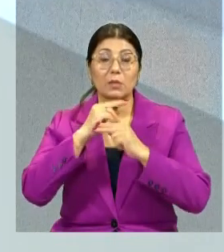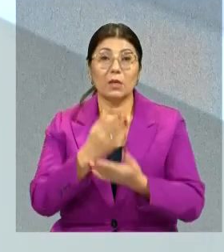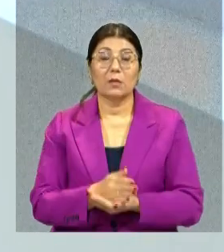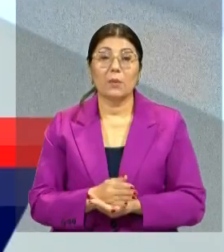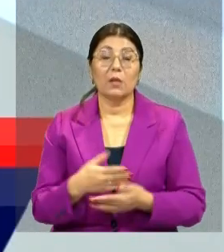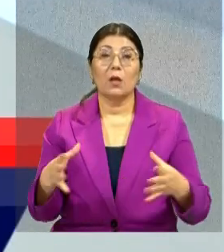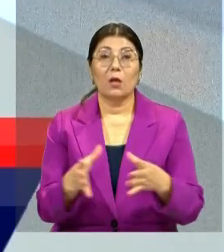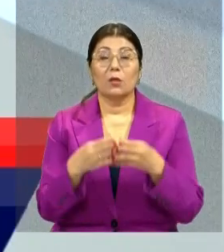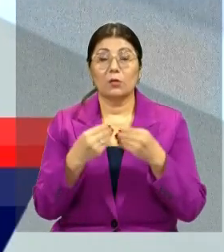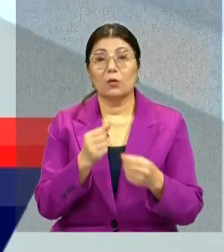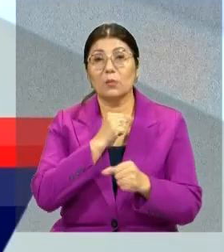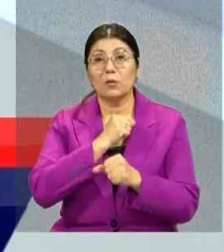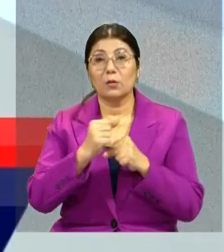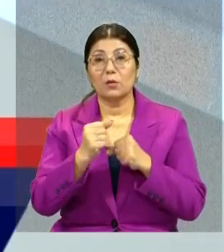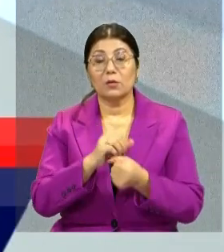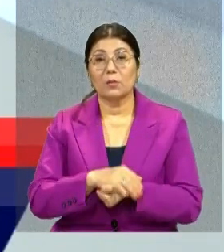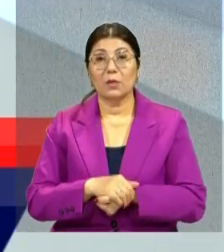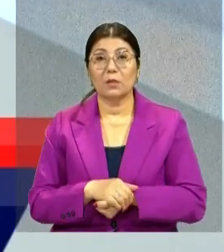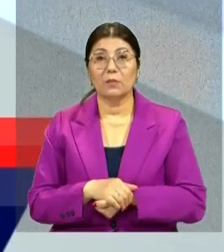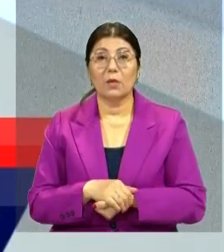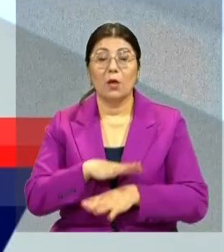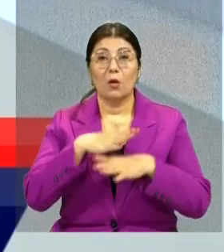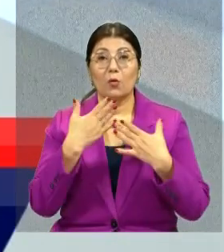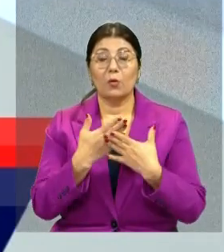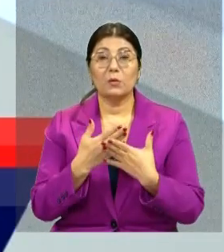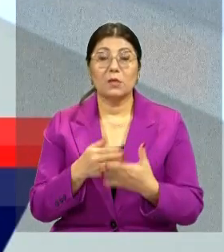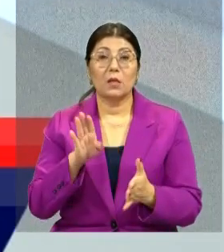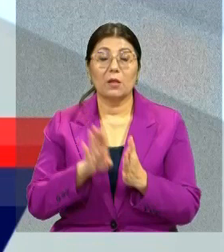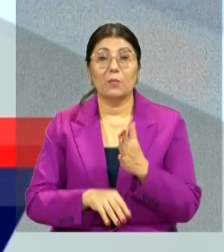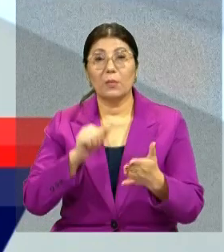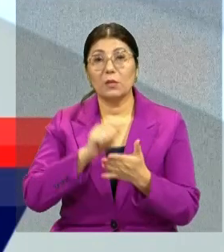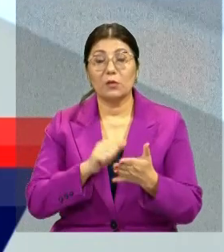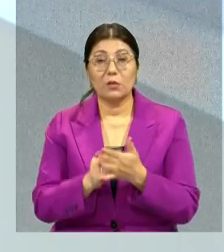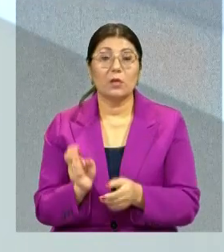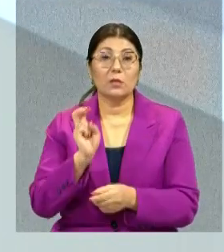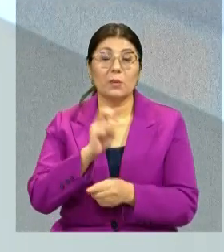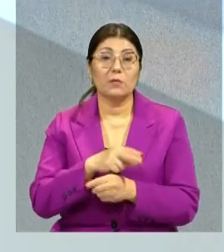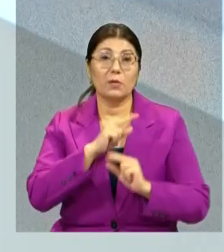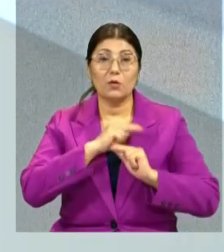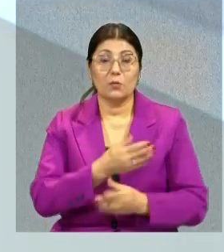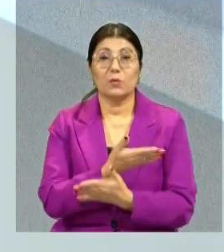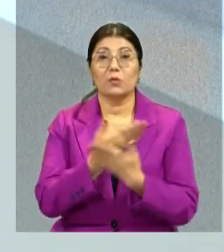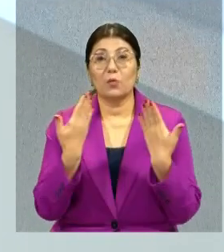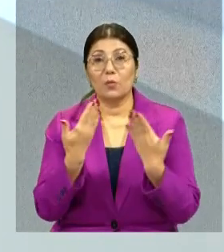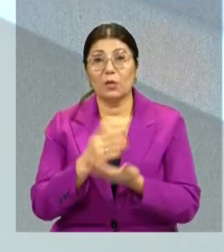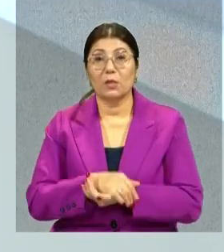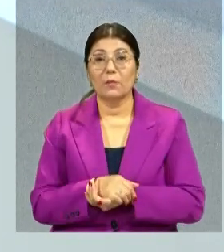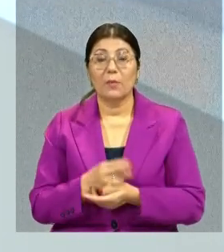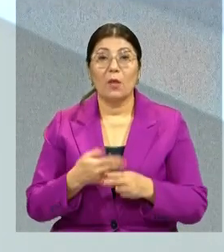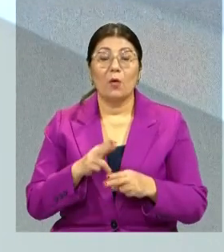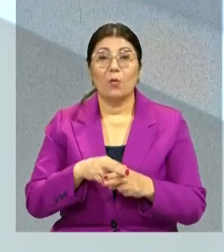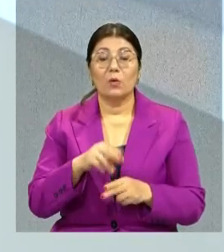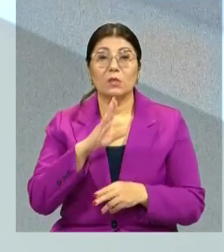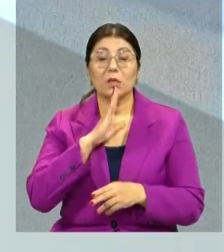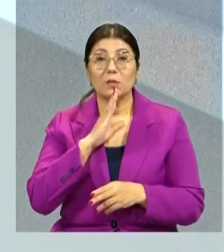зорлық зомбылыққа келген кезде көбісі құжаттарсыз келеді, жұмысы болмайды, болмасы жұмысын айналып қалады. Сол қыз